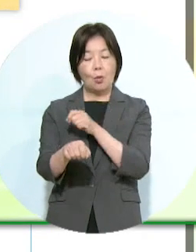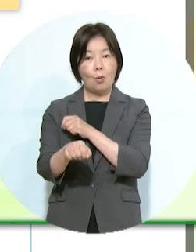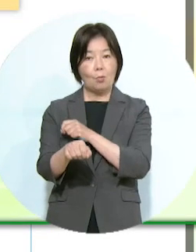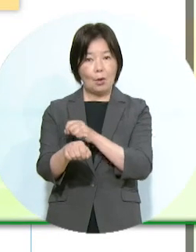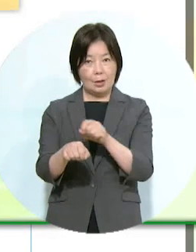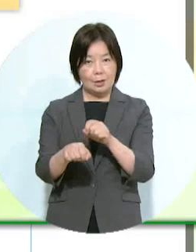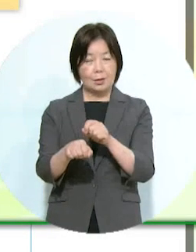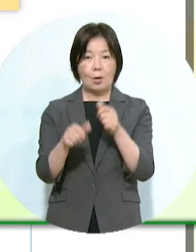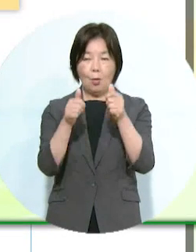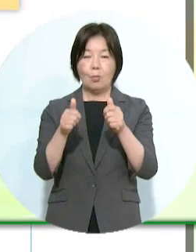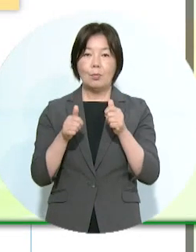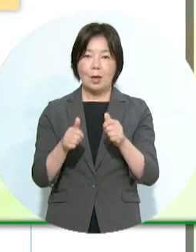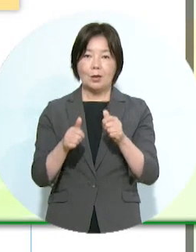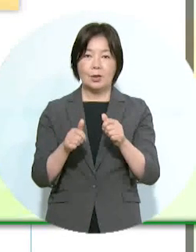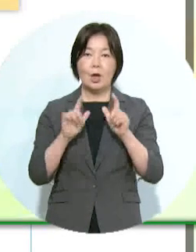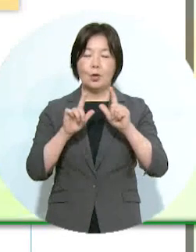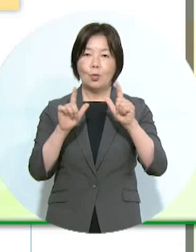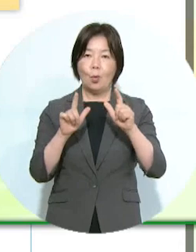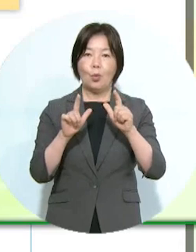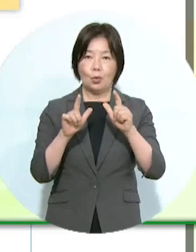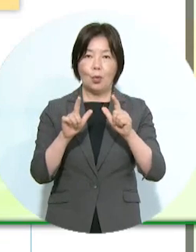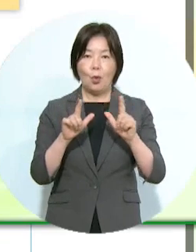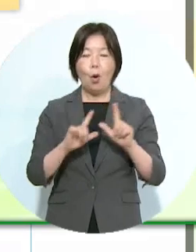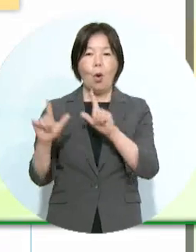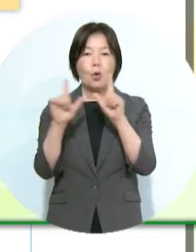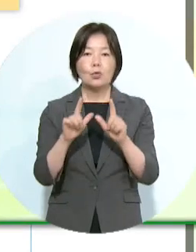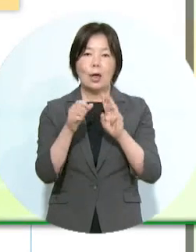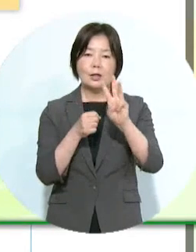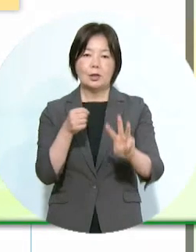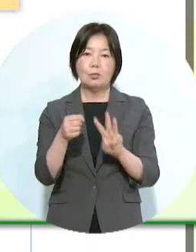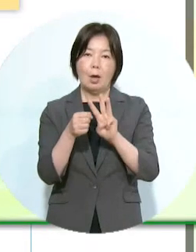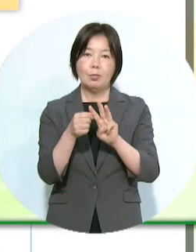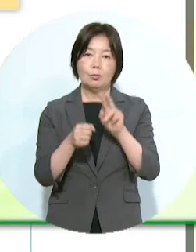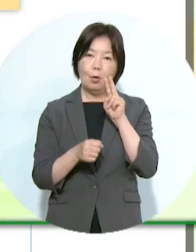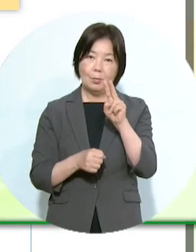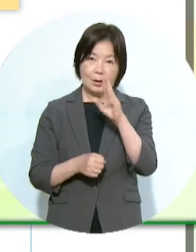または東京暮らしウェブをご覧ください。